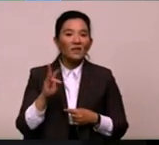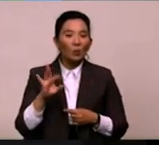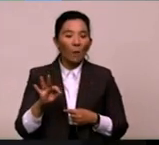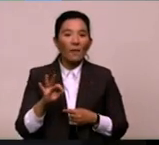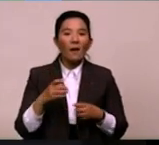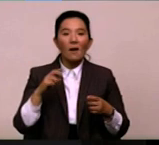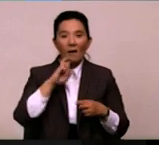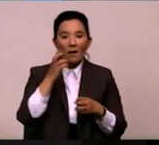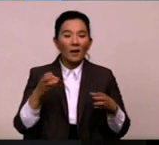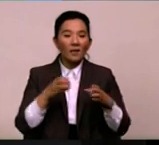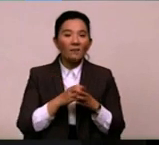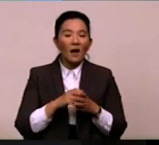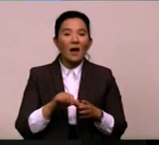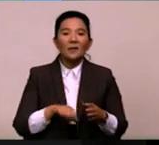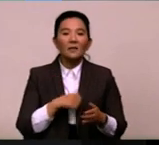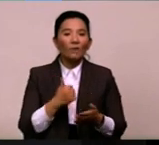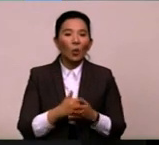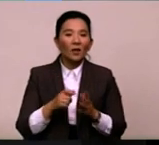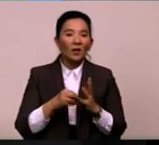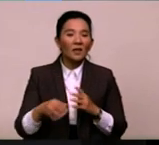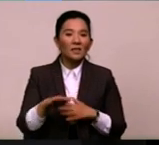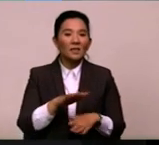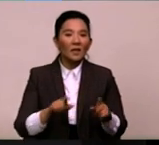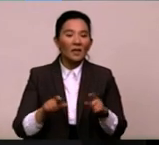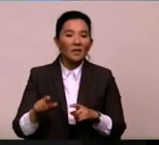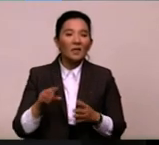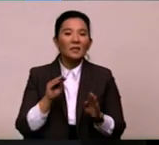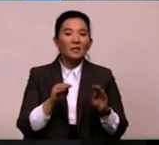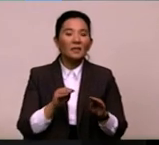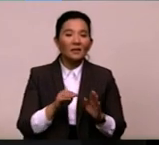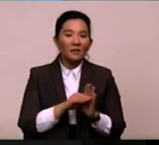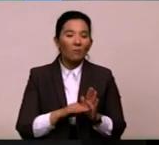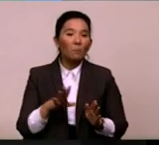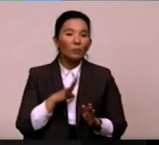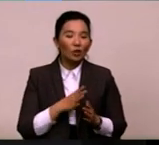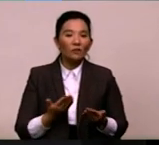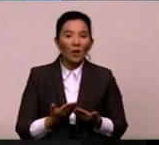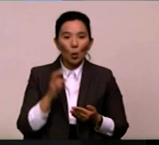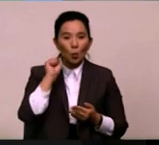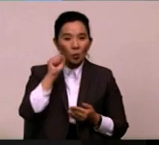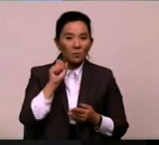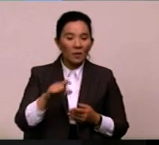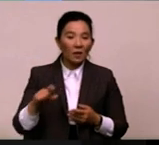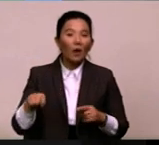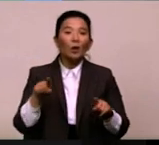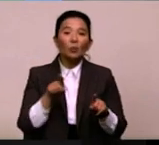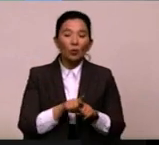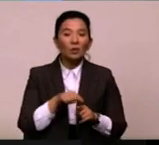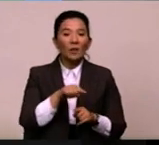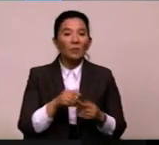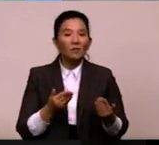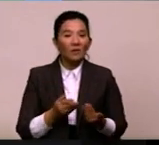ханстве, основное население, конечно, составляли узбеки, но на территории ханства проживали также